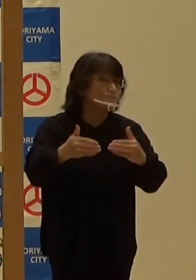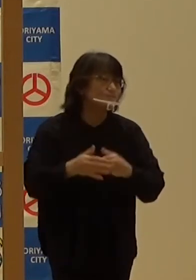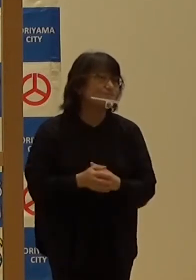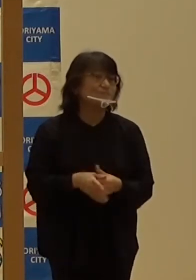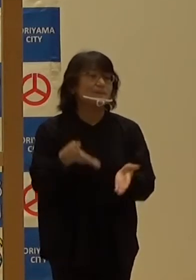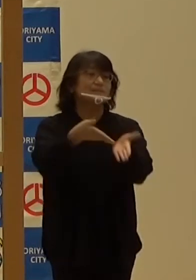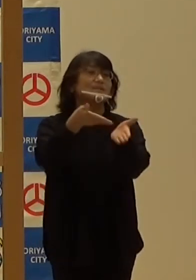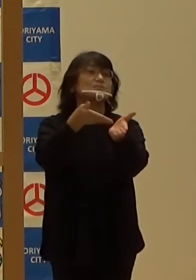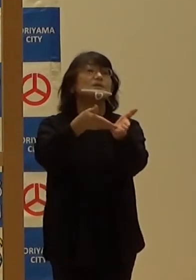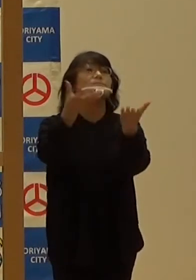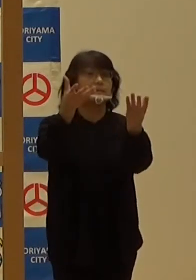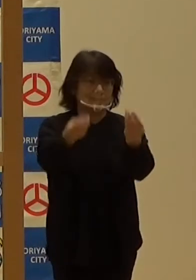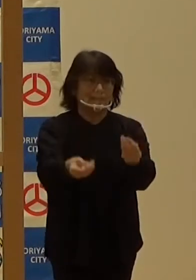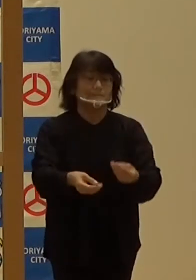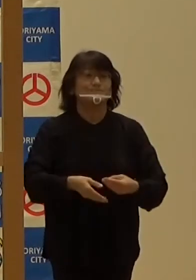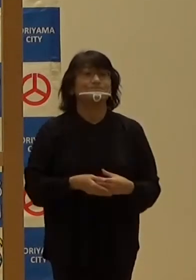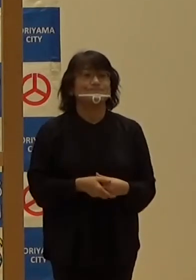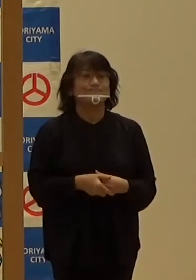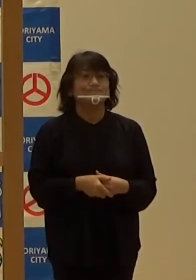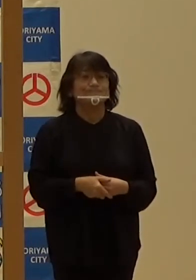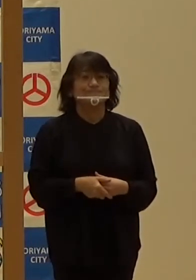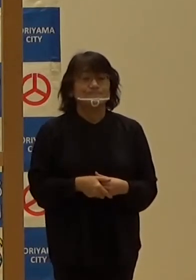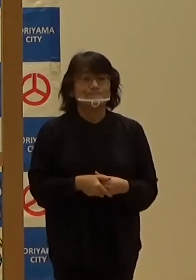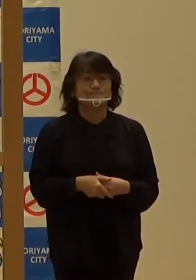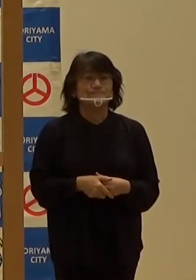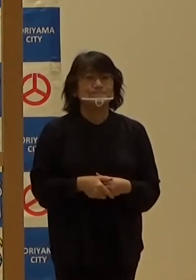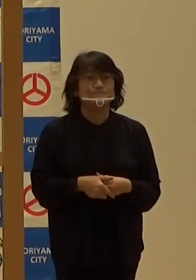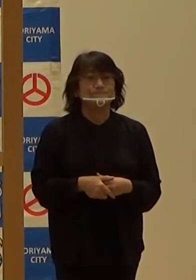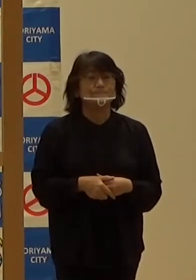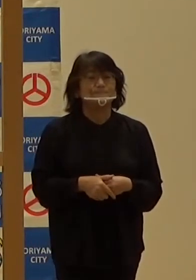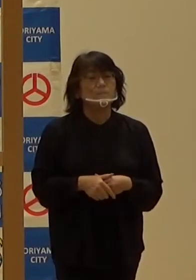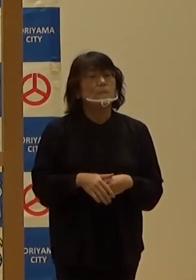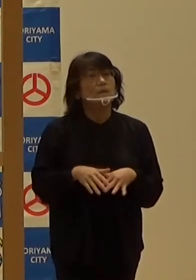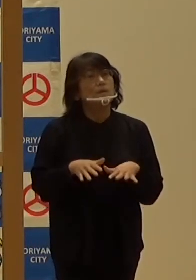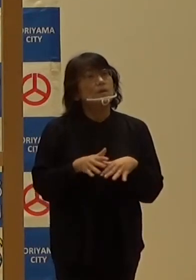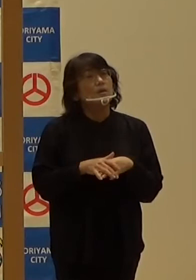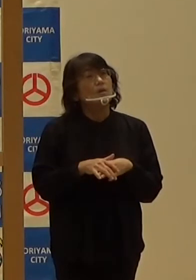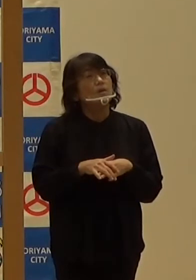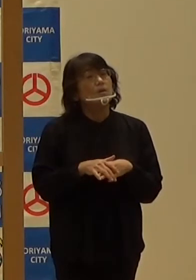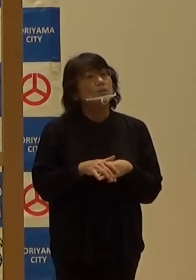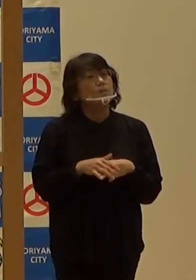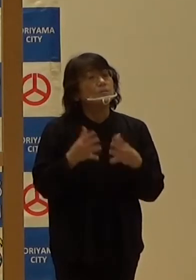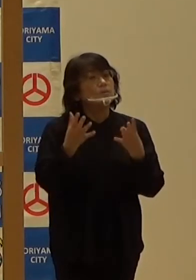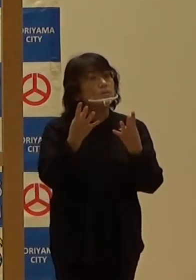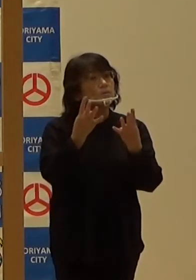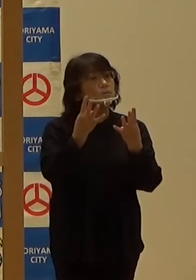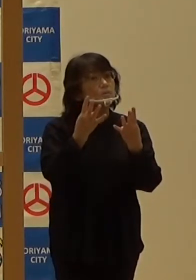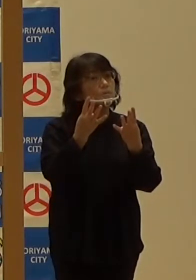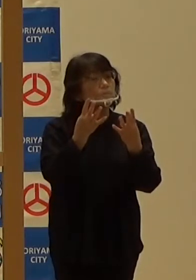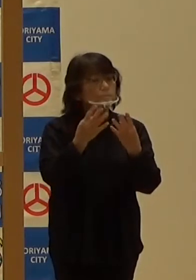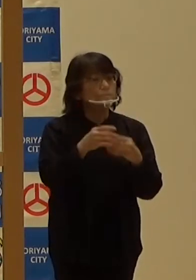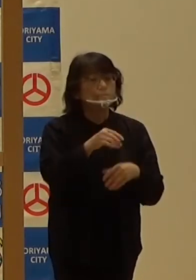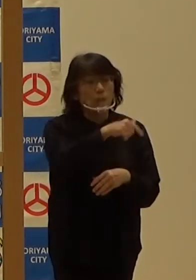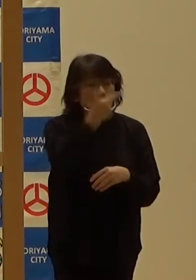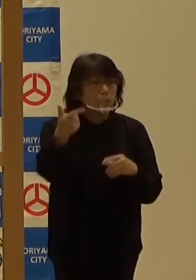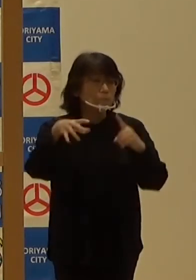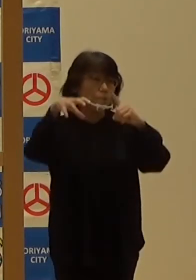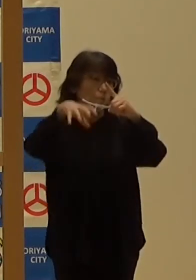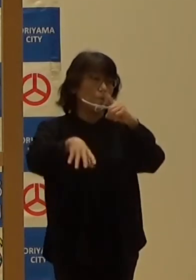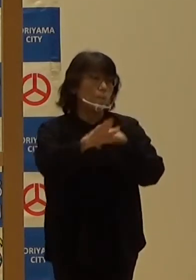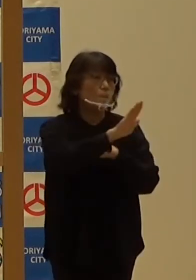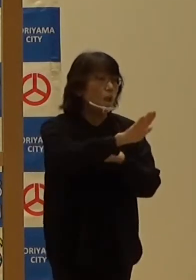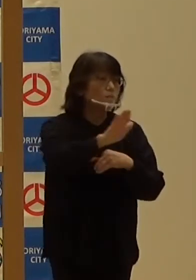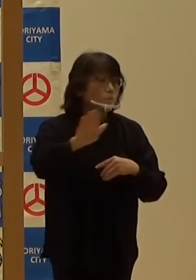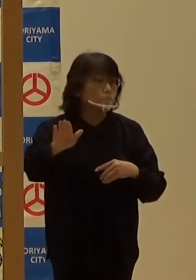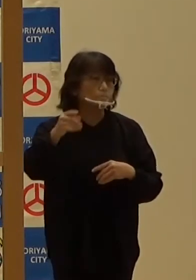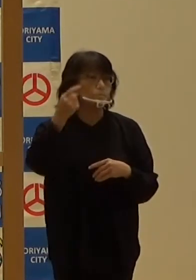それぞれ把握しておりませんけども、少なくとも今まで聞いた中では相当大規模な公演もあるなというような感じで受